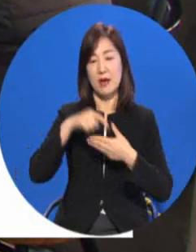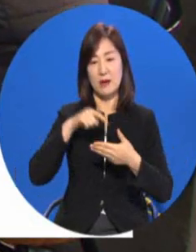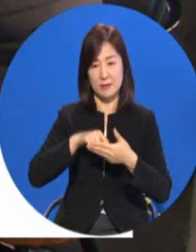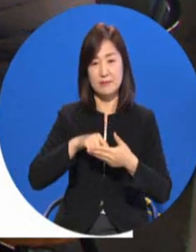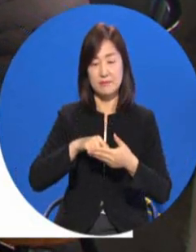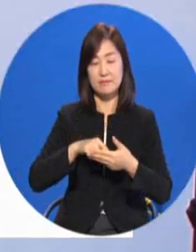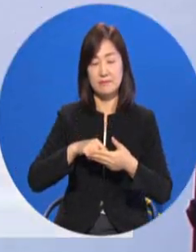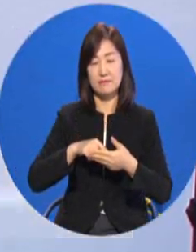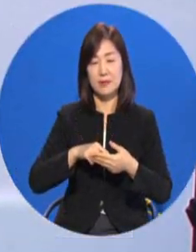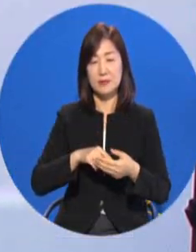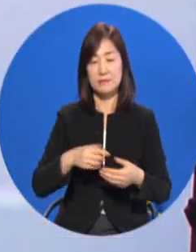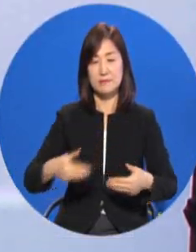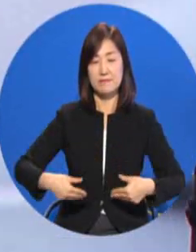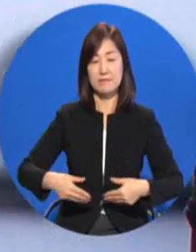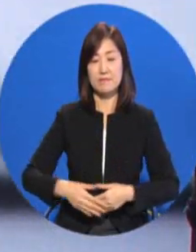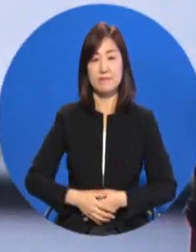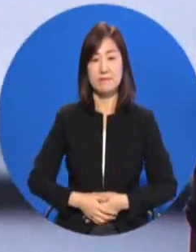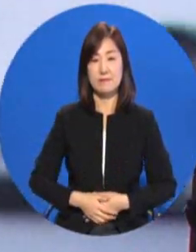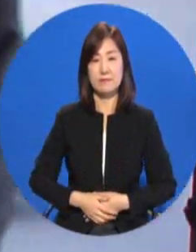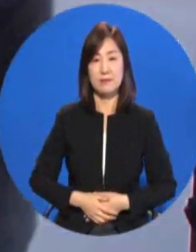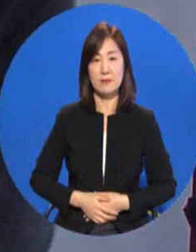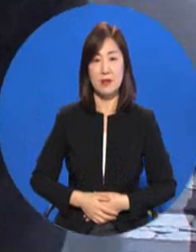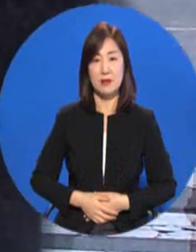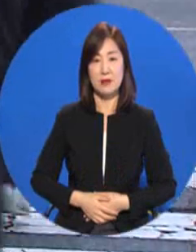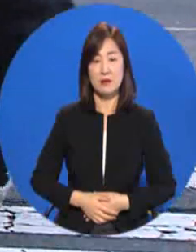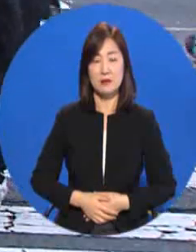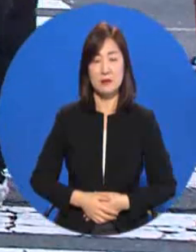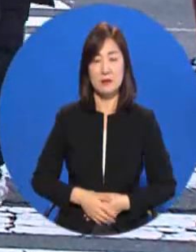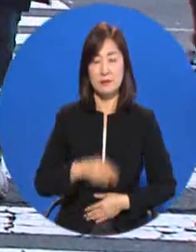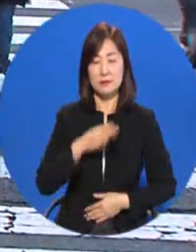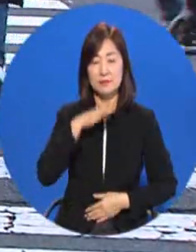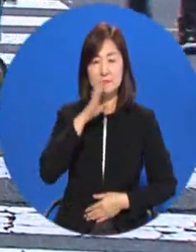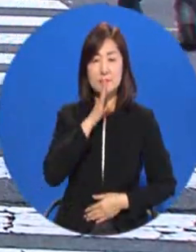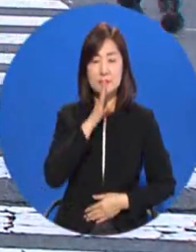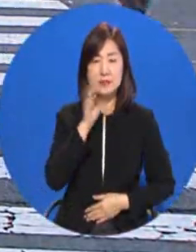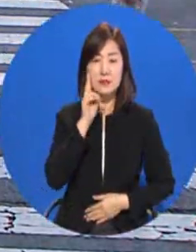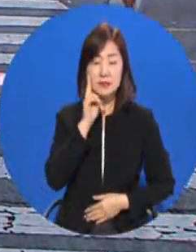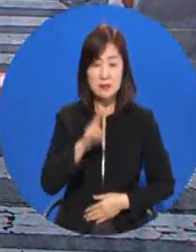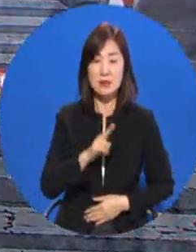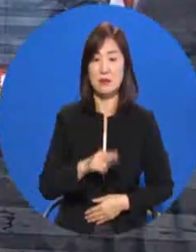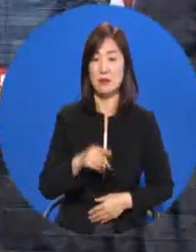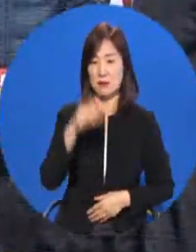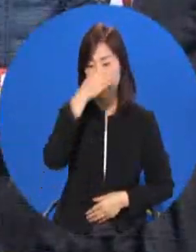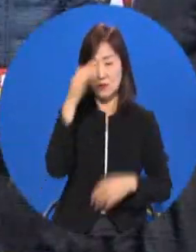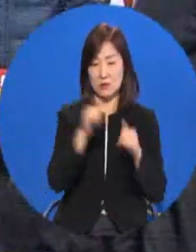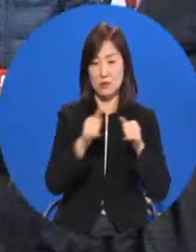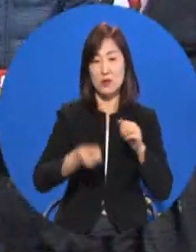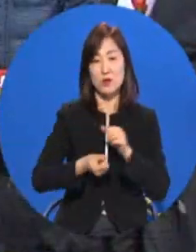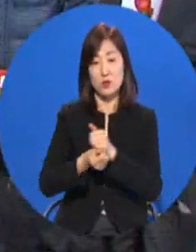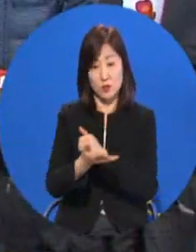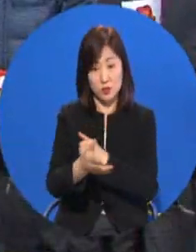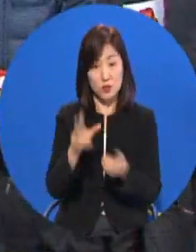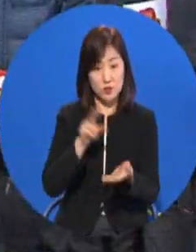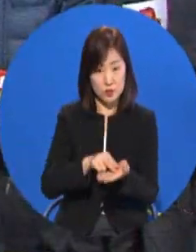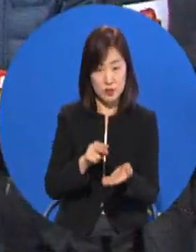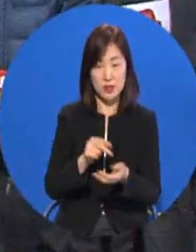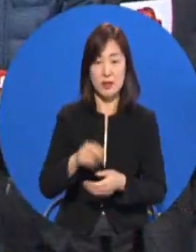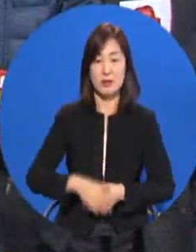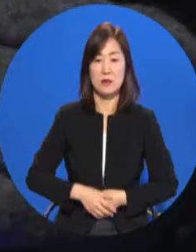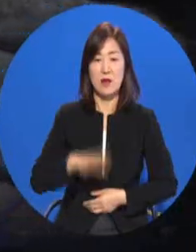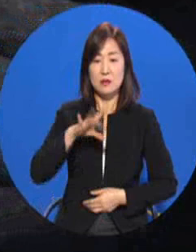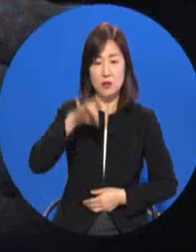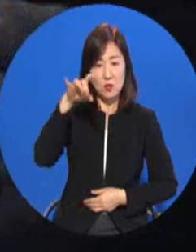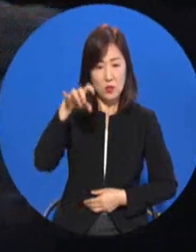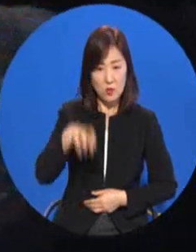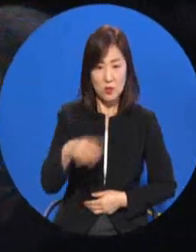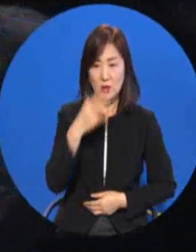싶어요 갈수록 심각해지는 지역 청년 유출 문제와 제자리걸음 하는 여순사건 특별법 제정 등 지역을 관통하는